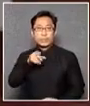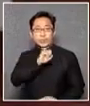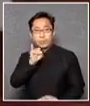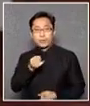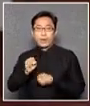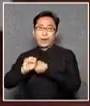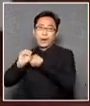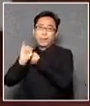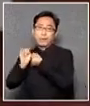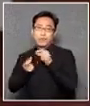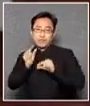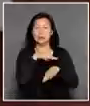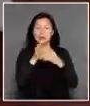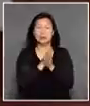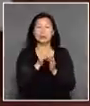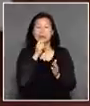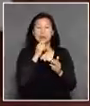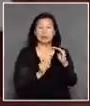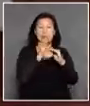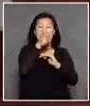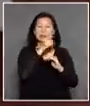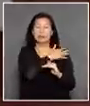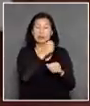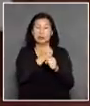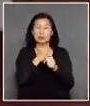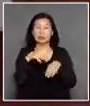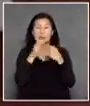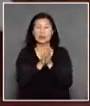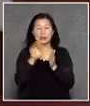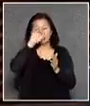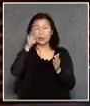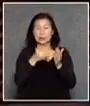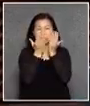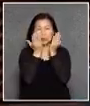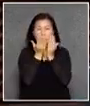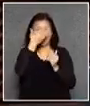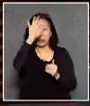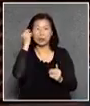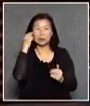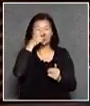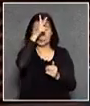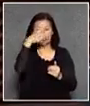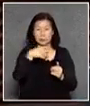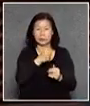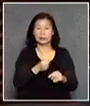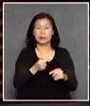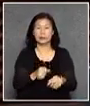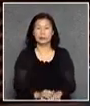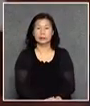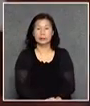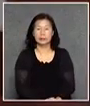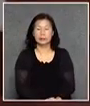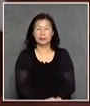添加任務，不能夠逾越嗰個權力嘅界限，呢啲係通識嚟啊，局長啱唔啱啊？是不